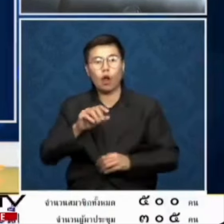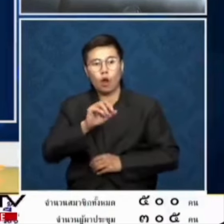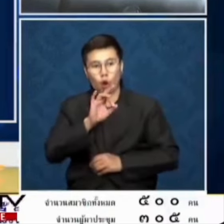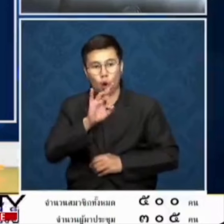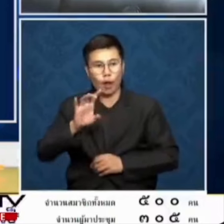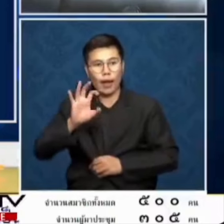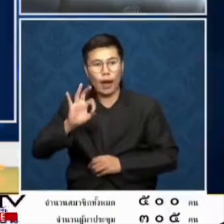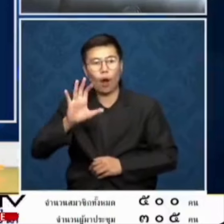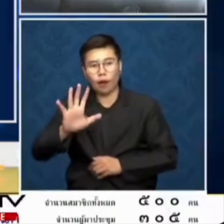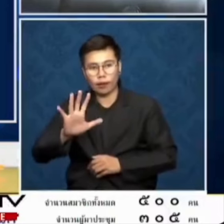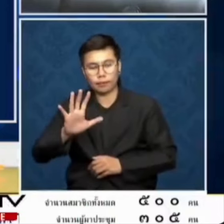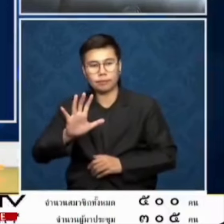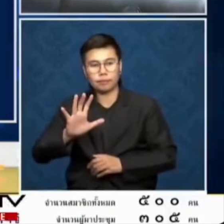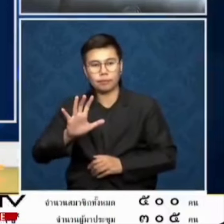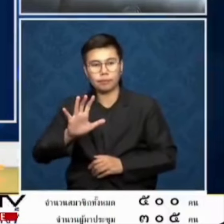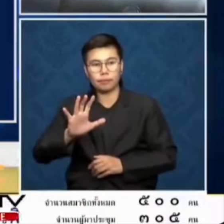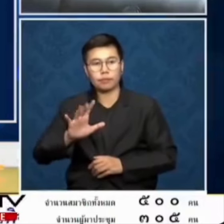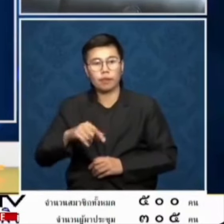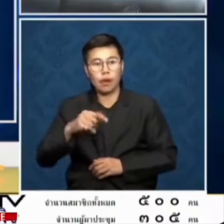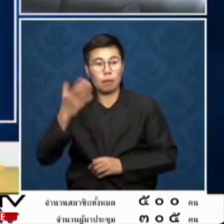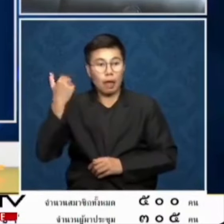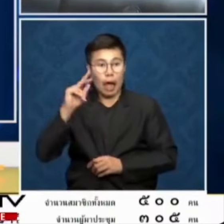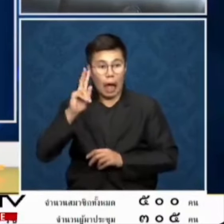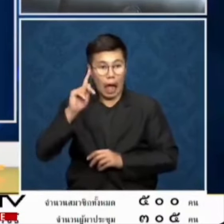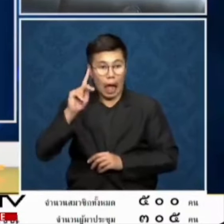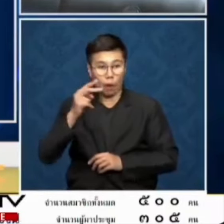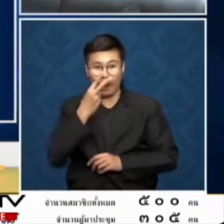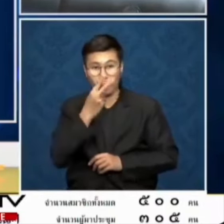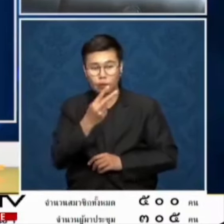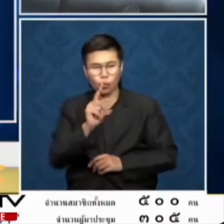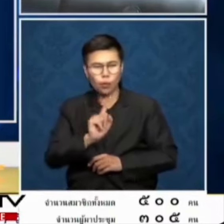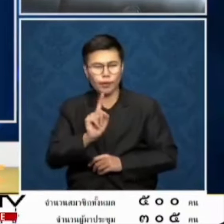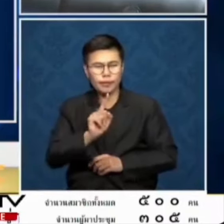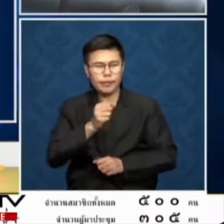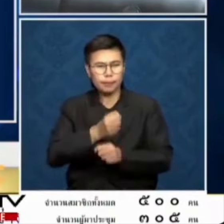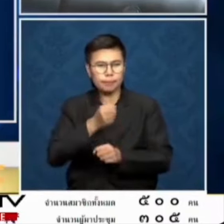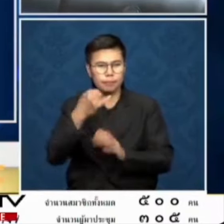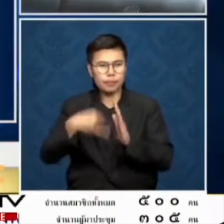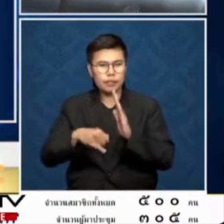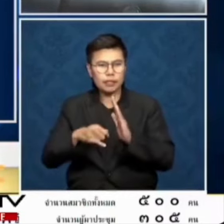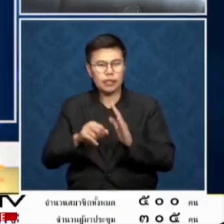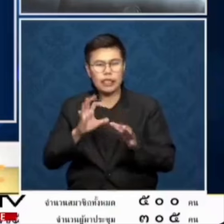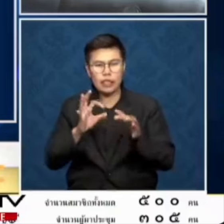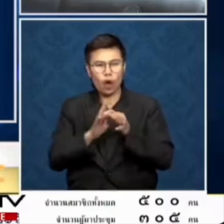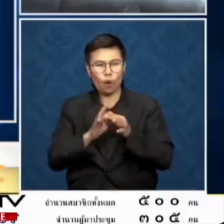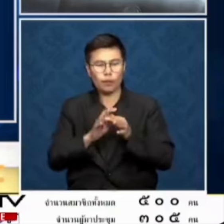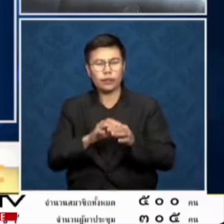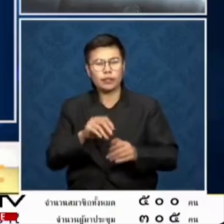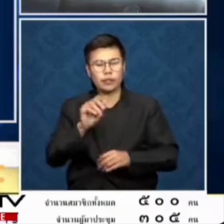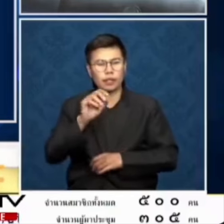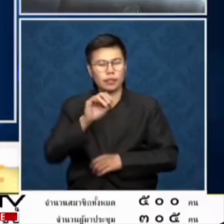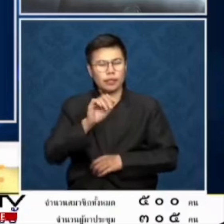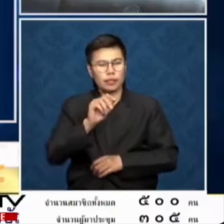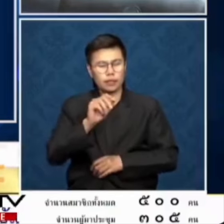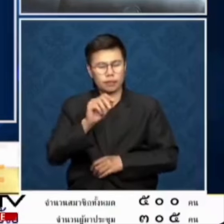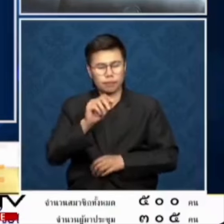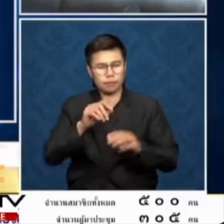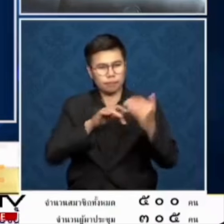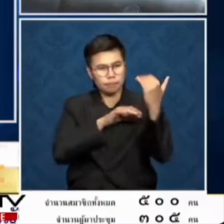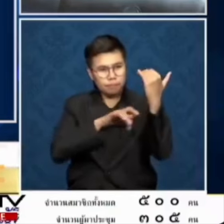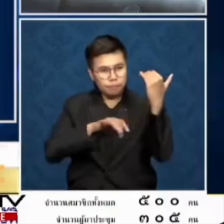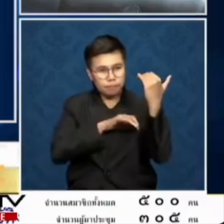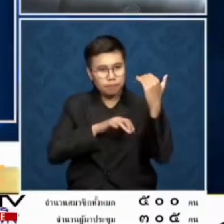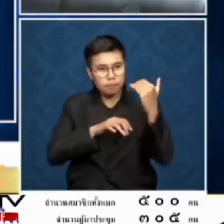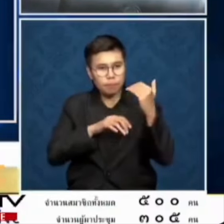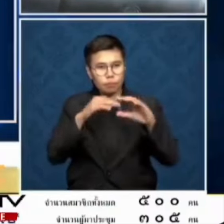านประธานซึ่งสวนทางกับข่าวในปัจจุบันที่เราจะเห็นว่าการกระทำความผิดทางเทคโนโลยีเนี่ยมีเป็นจำนวนมากนะคะแล้วก็เรื่อง